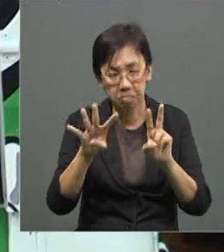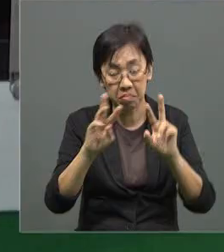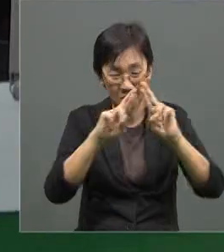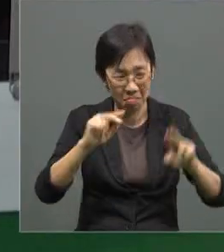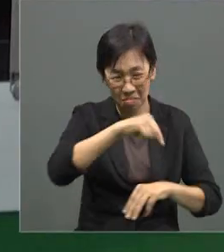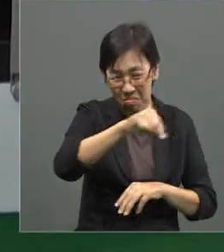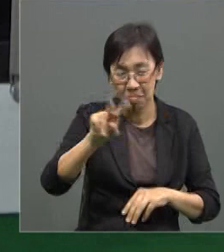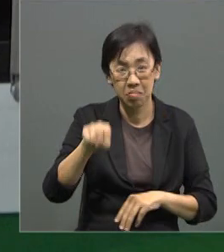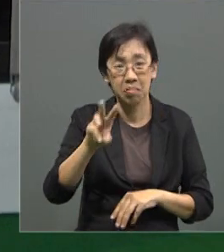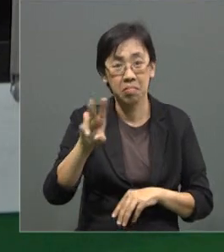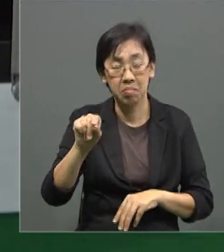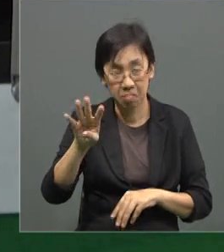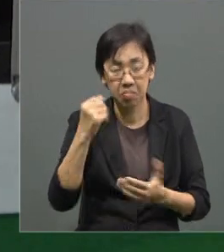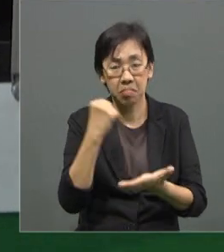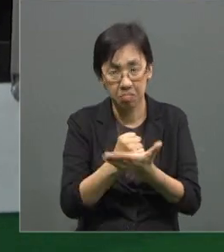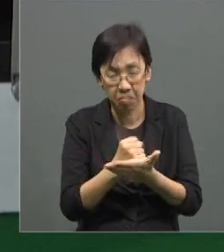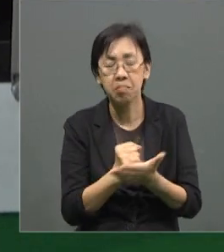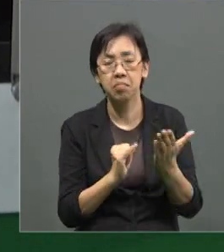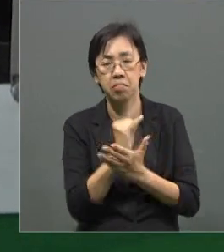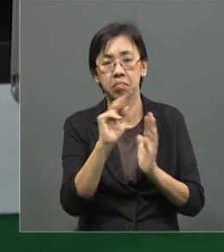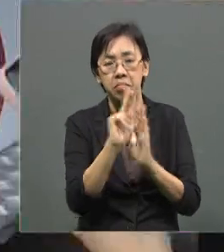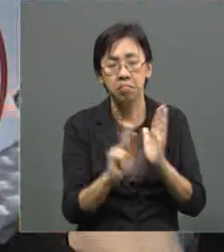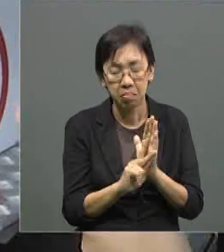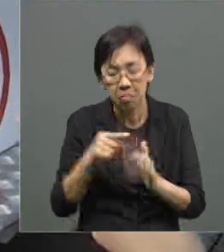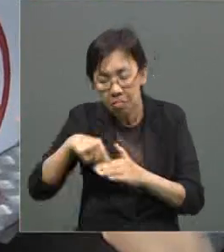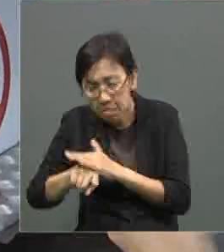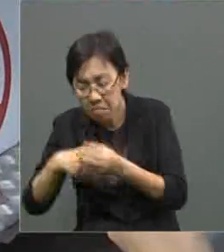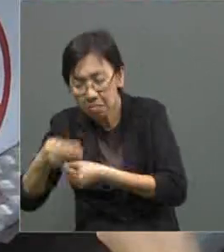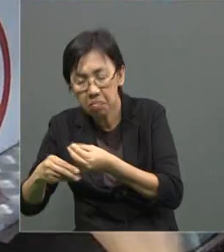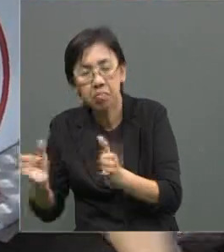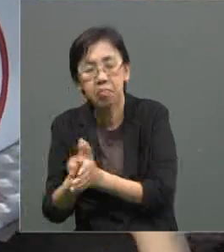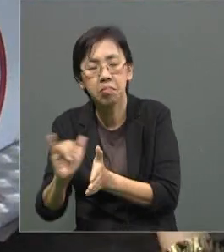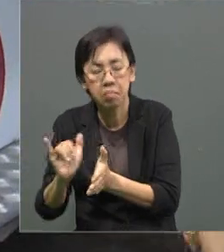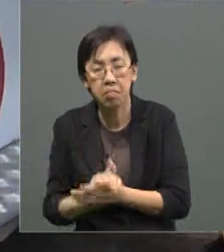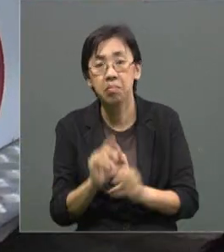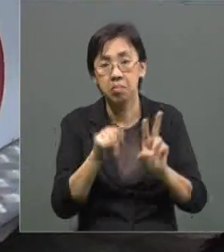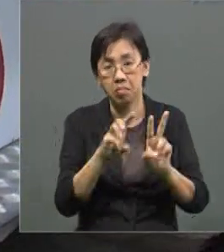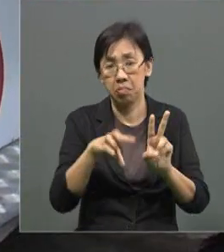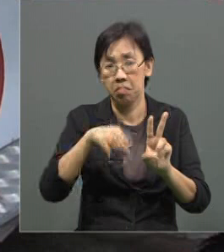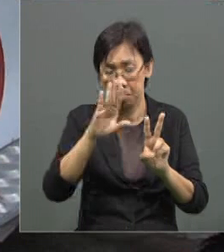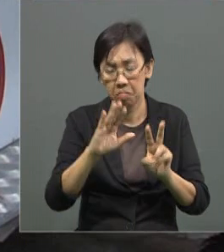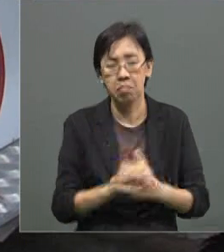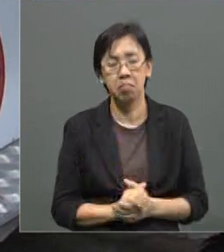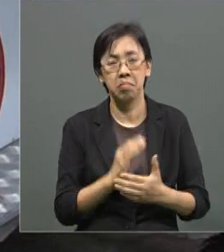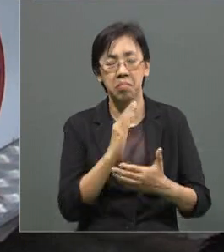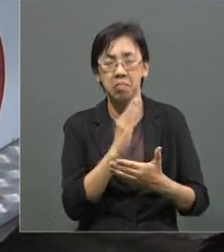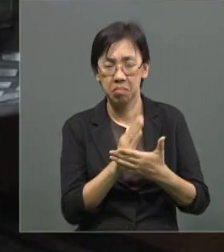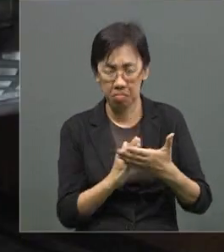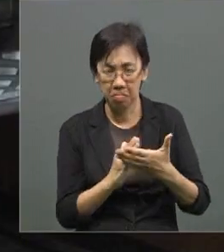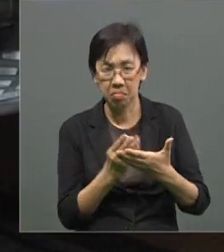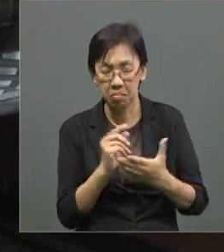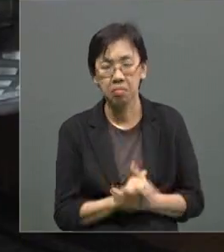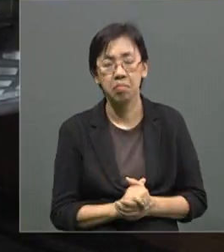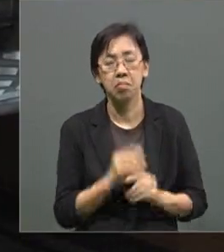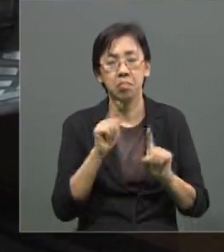อืนี่คือเฉพาะที่จดถูกต้องตามกฎหมายนะเราไม่นับพวกแอบขายนะฮะ 2,600กว่าล้านมากกว่าครึ่งเท่ากับมาก